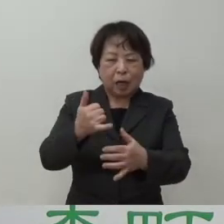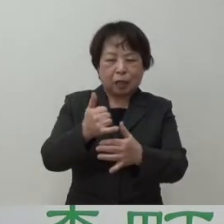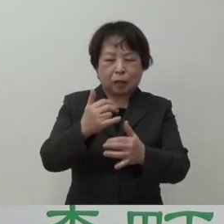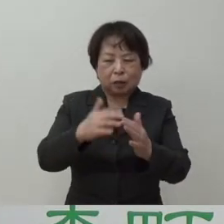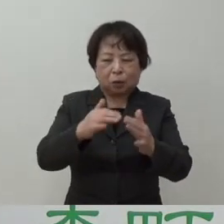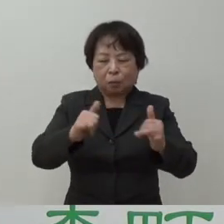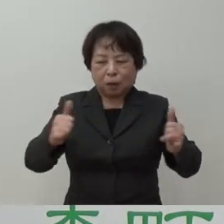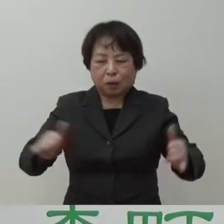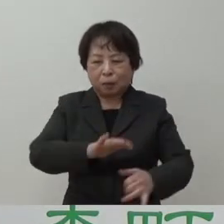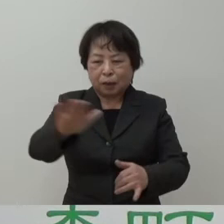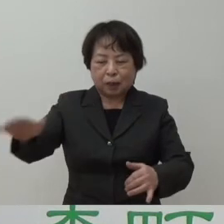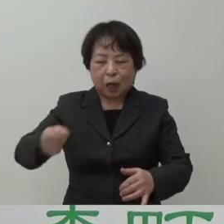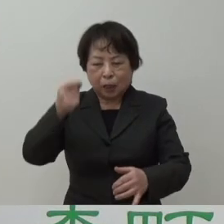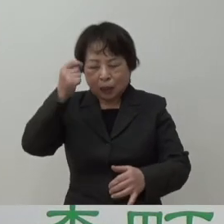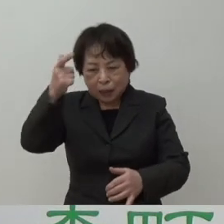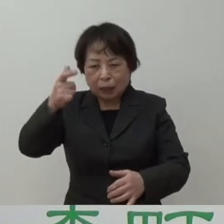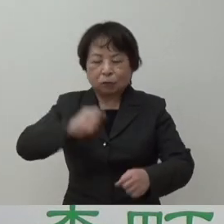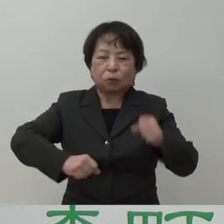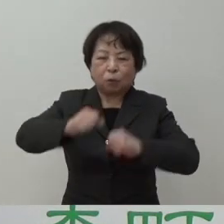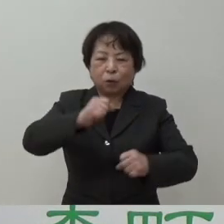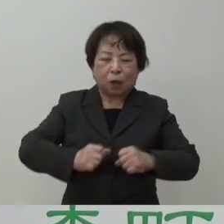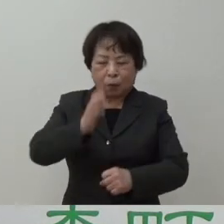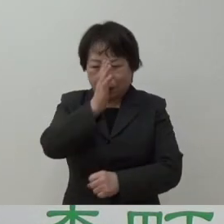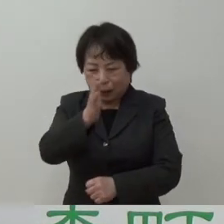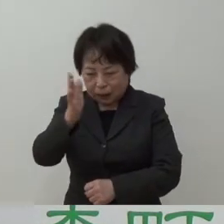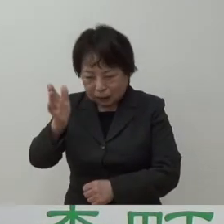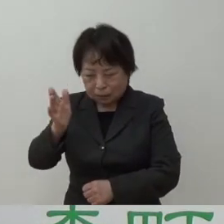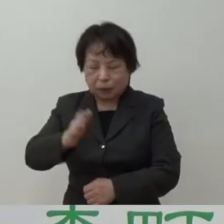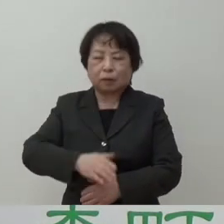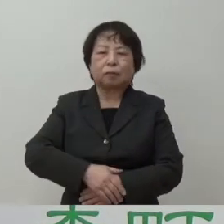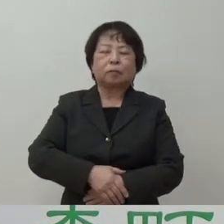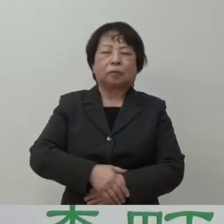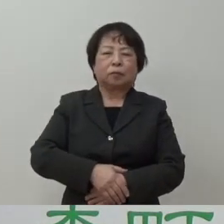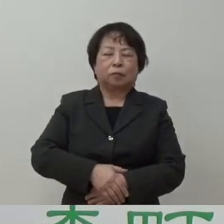の自覚ある行動をお願いします。